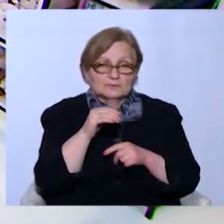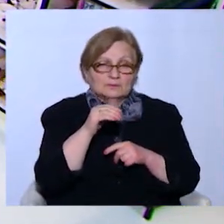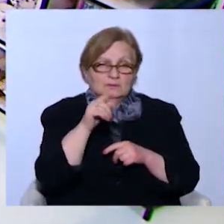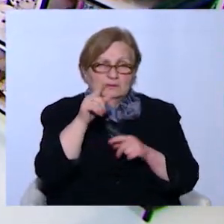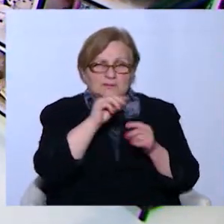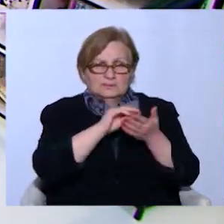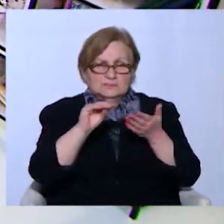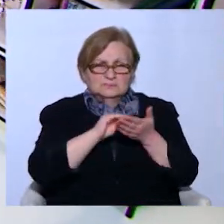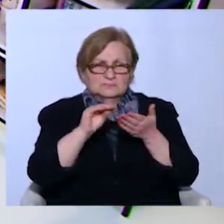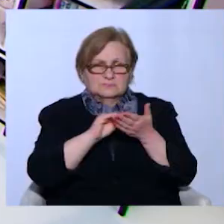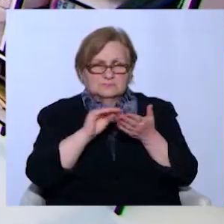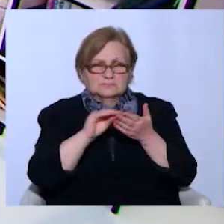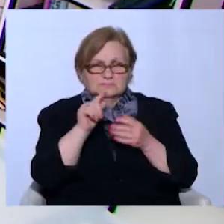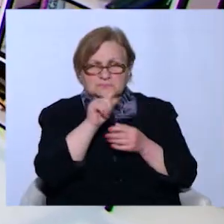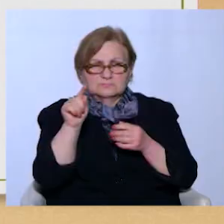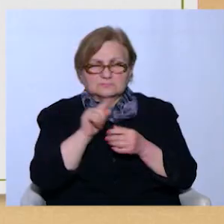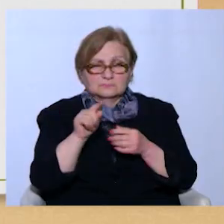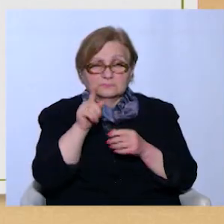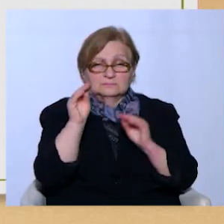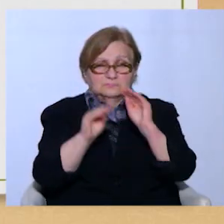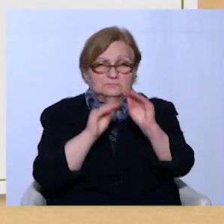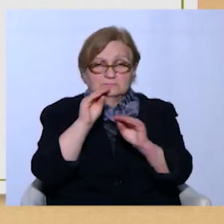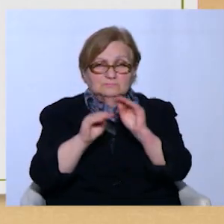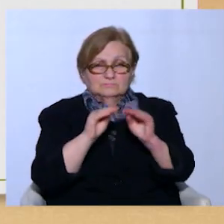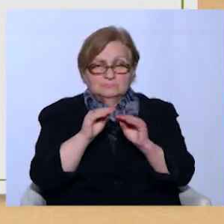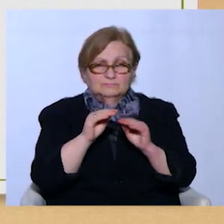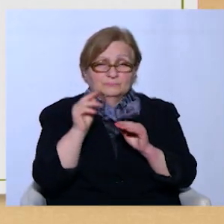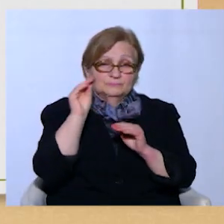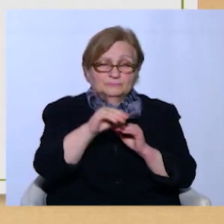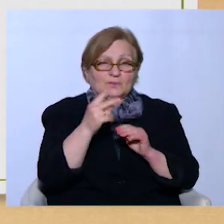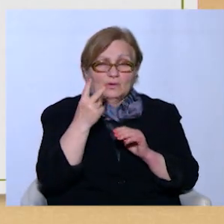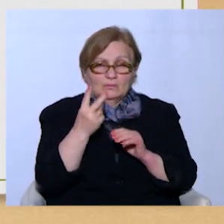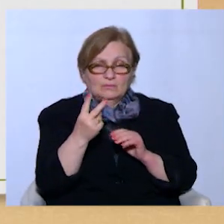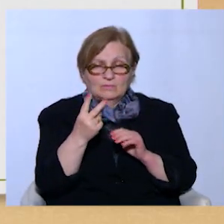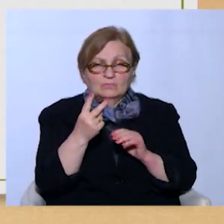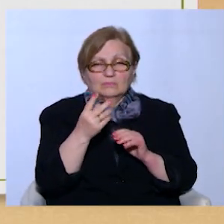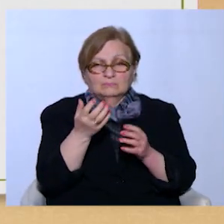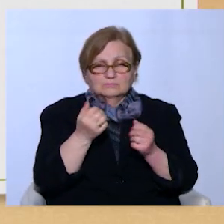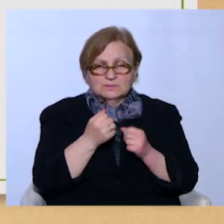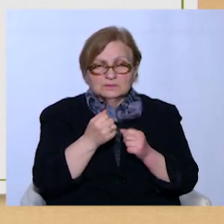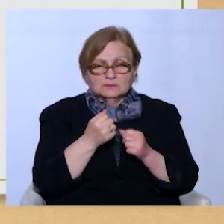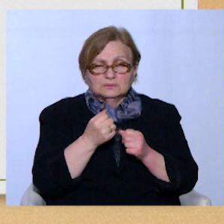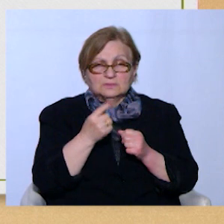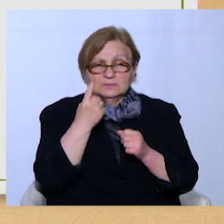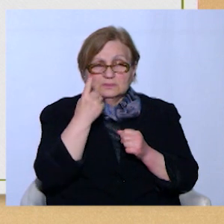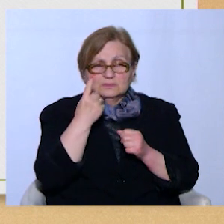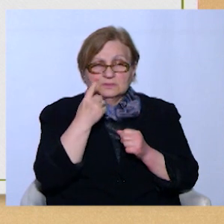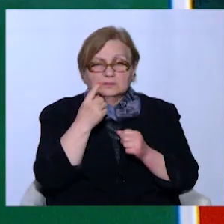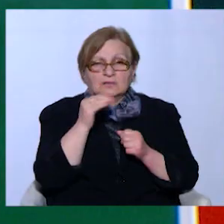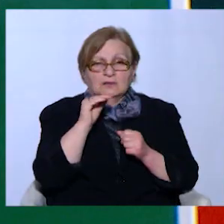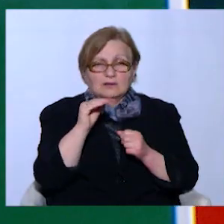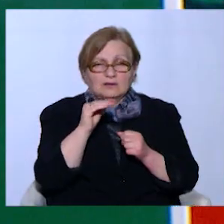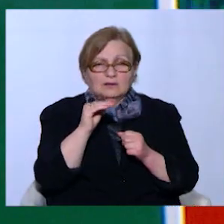x0-ის კვადრატს პლუს y0, აქ თუ ჩავსავთ x0-ის მაგივრად 2-ს და y0-ის მაგივრად 0-ს, მიიღება, რომ f(x)-ი